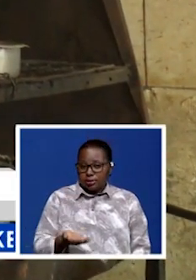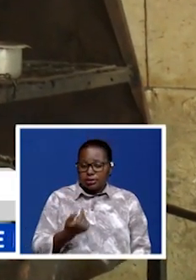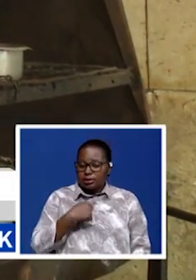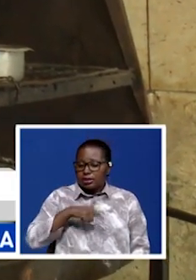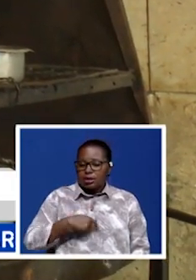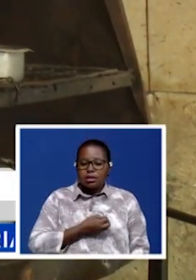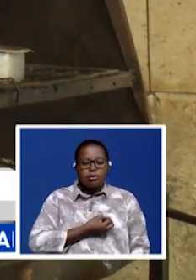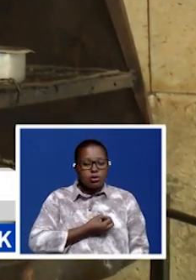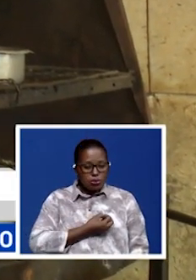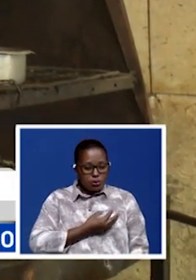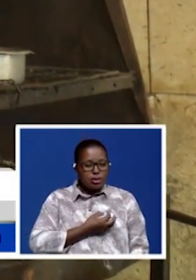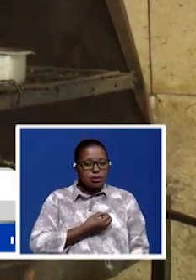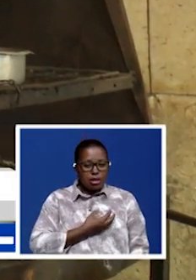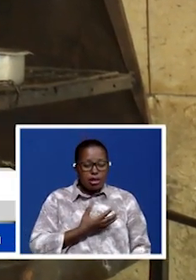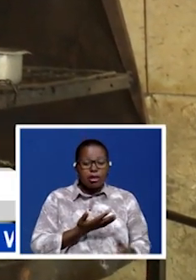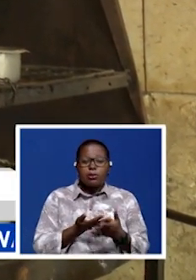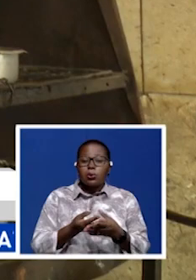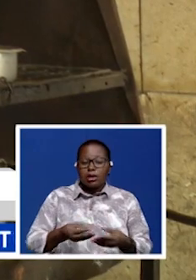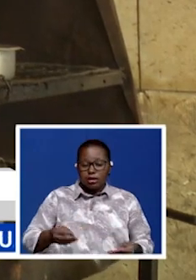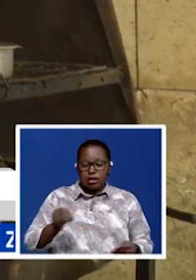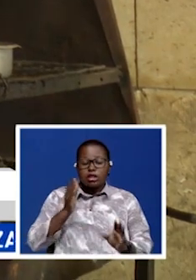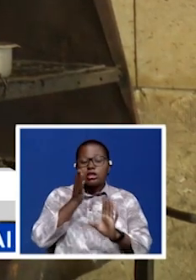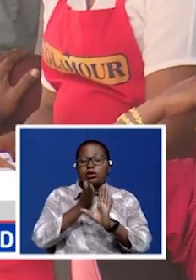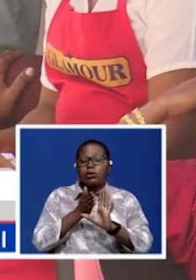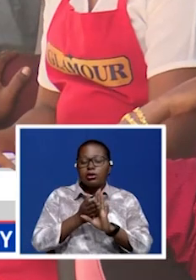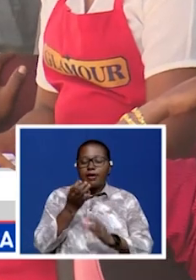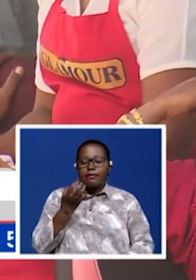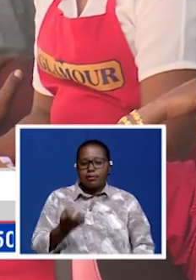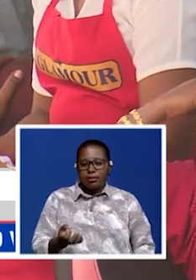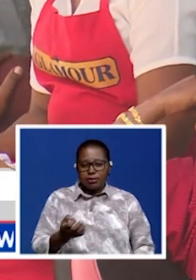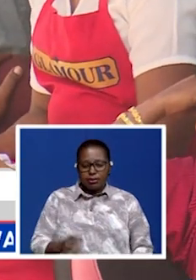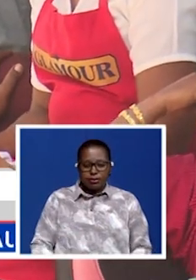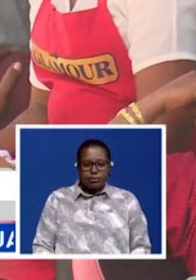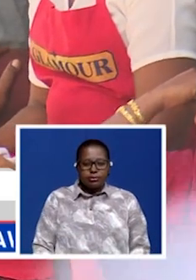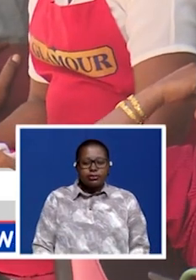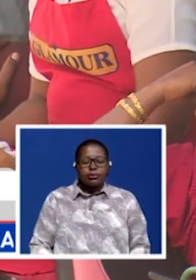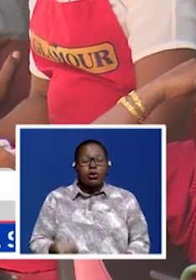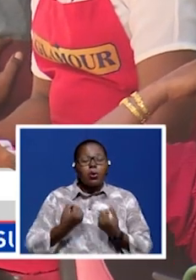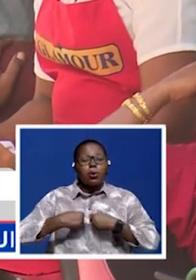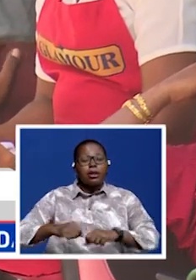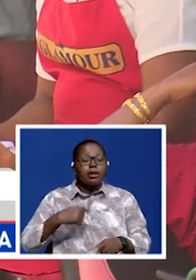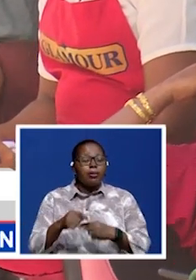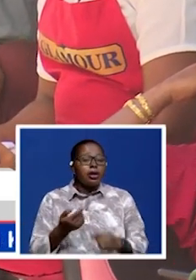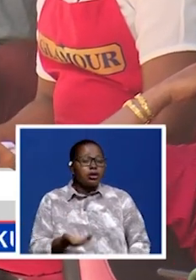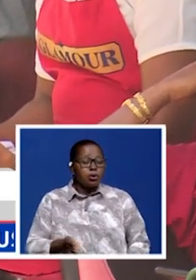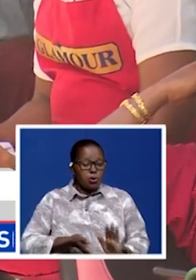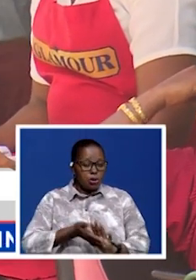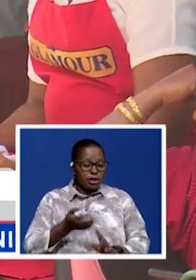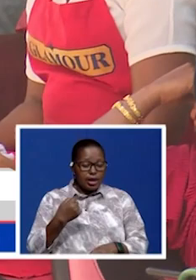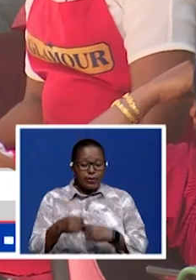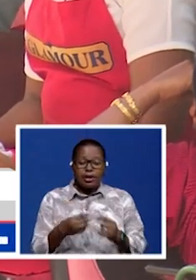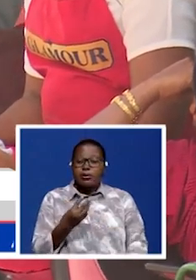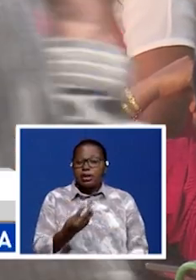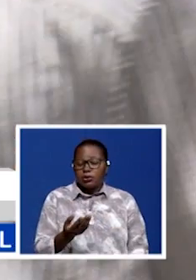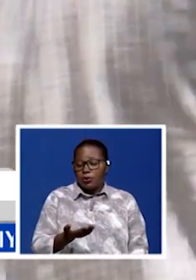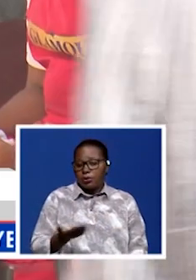limetuumiza sana Na limetuathiri kisaikolojia vibaya mno utekelezaji Wa mradi huu utaanza na miradi mitatu